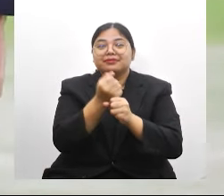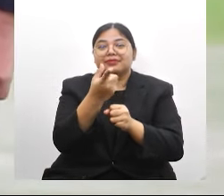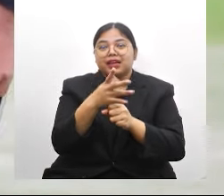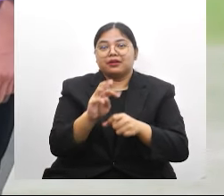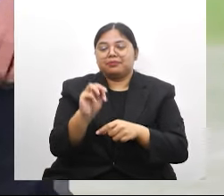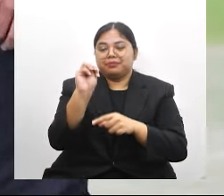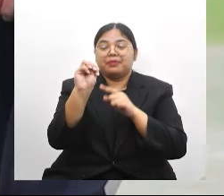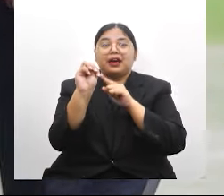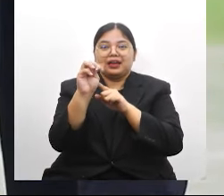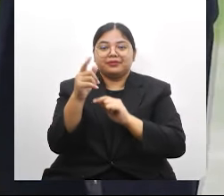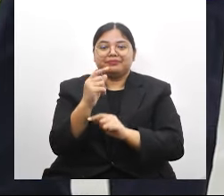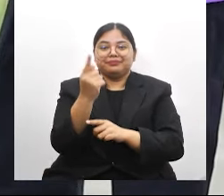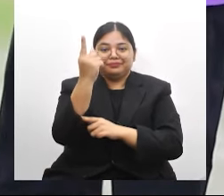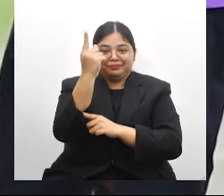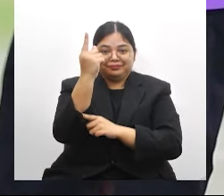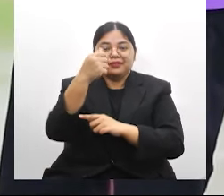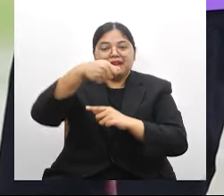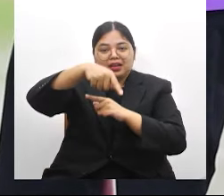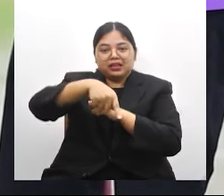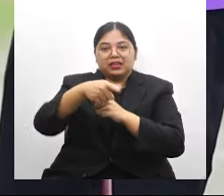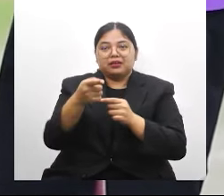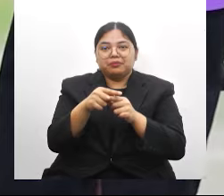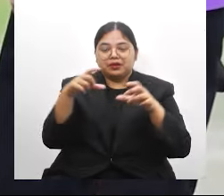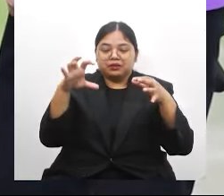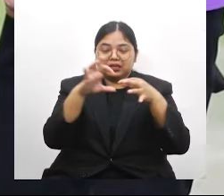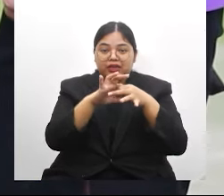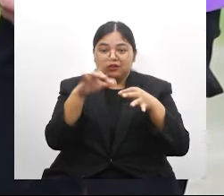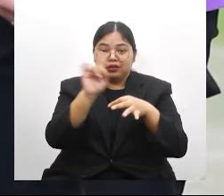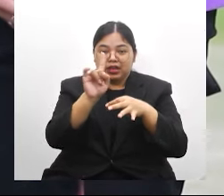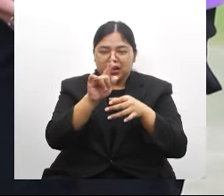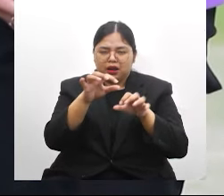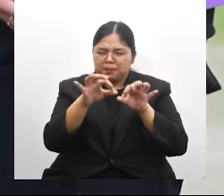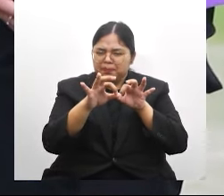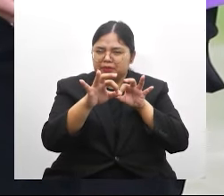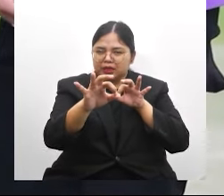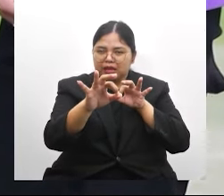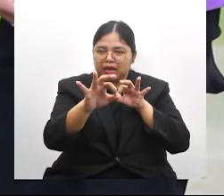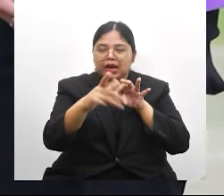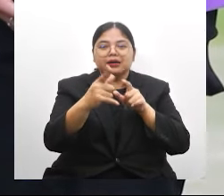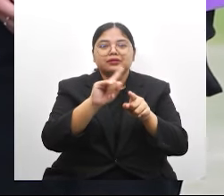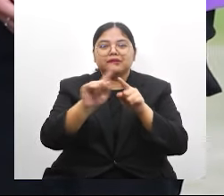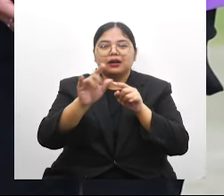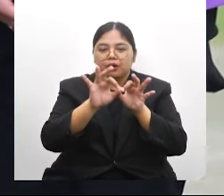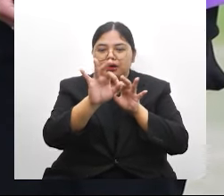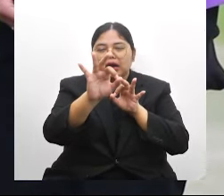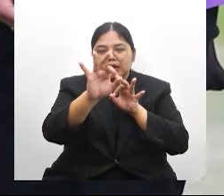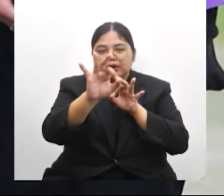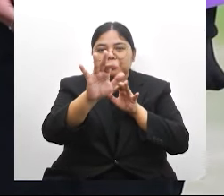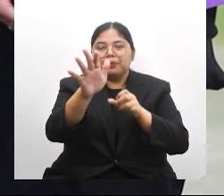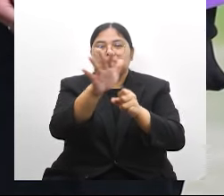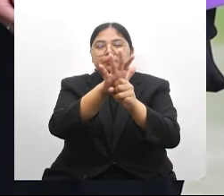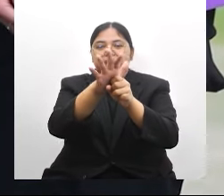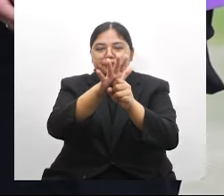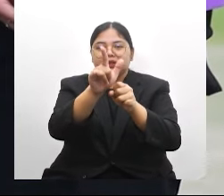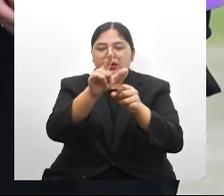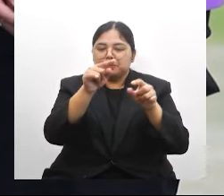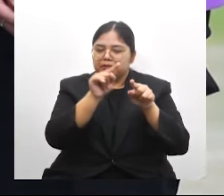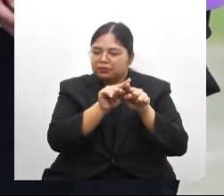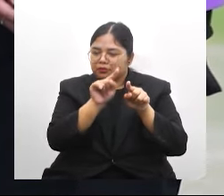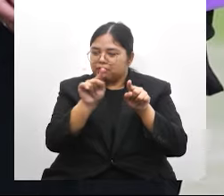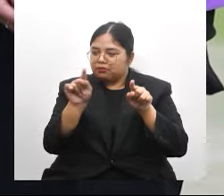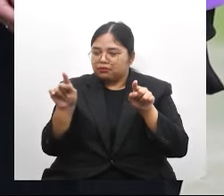คือไม้หนึ่งนะครับคือไดรเวอร์จะตีแบบระยะเปิดนะครับจะตีได้ไกลครับค่ะอ๋อคือแต่ละไม้ก็จะ